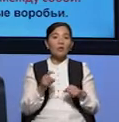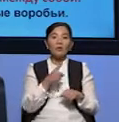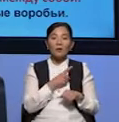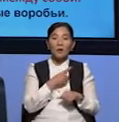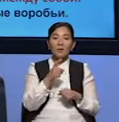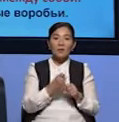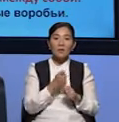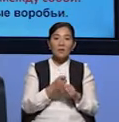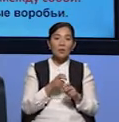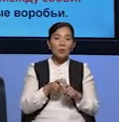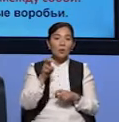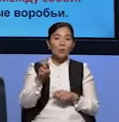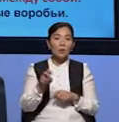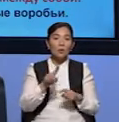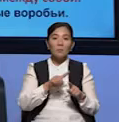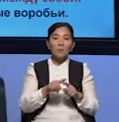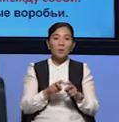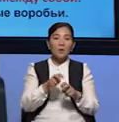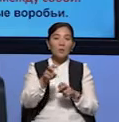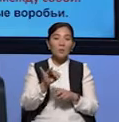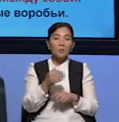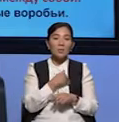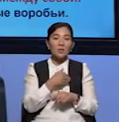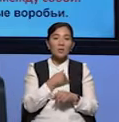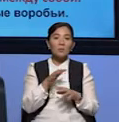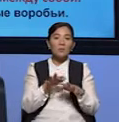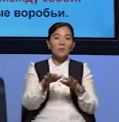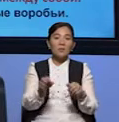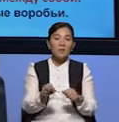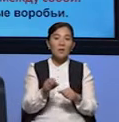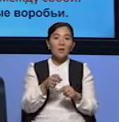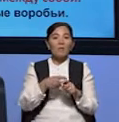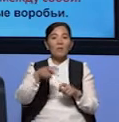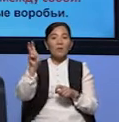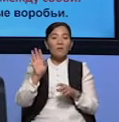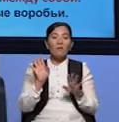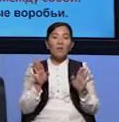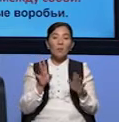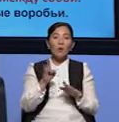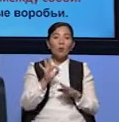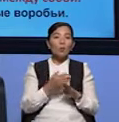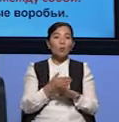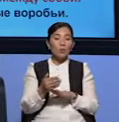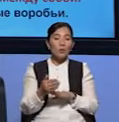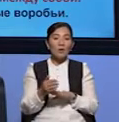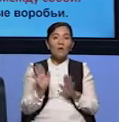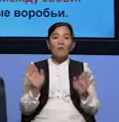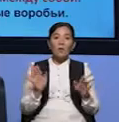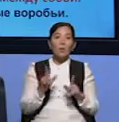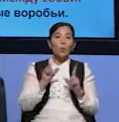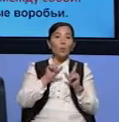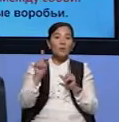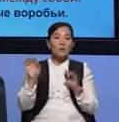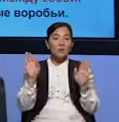ждать. Она делает прыжок, подскакивает и пытается перехватить вспорхнувшего воробья. Но поздно.